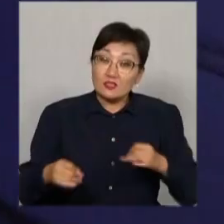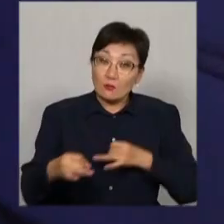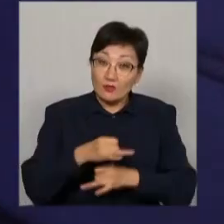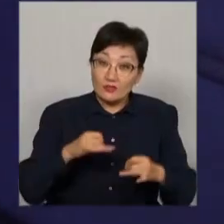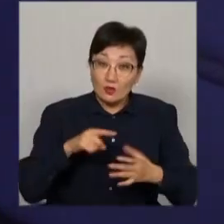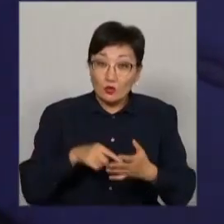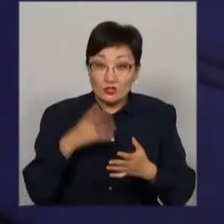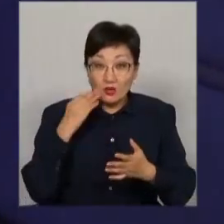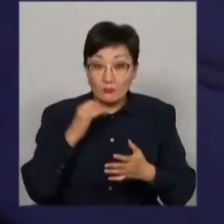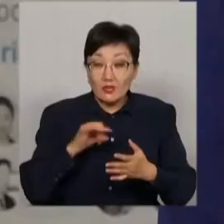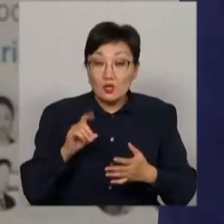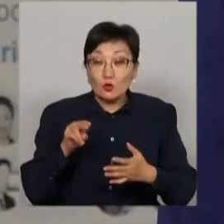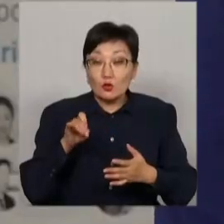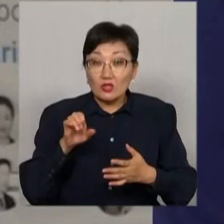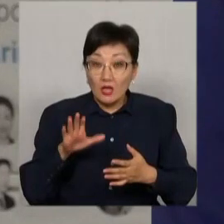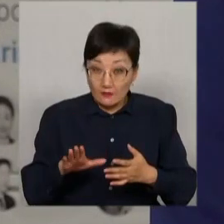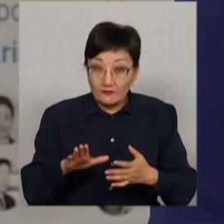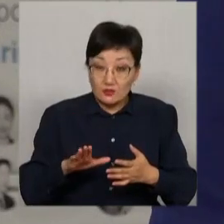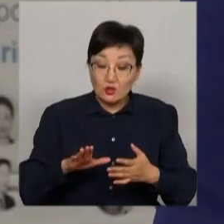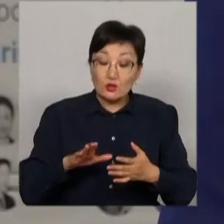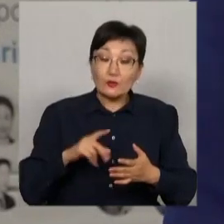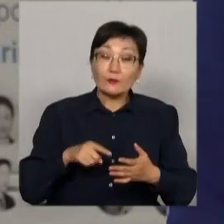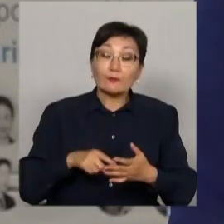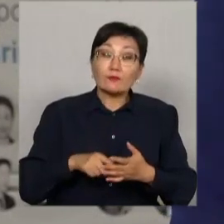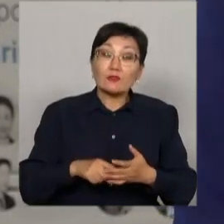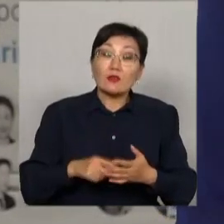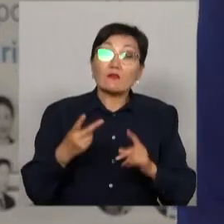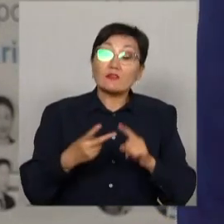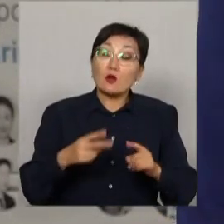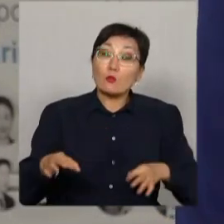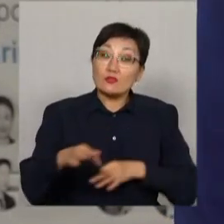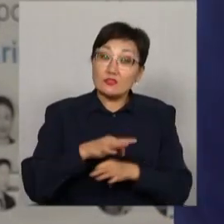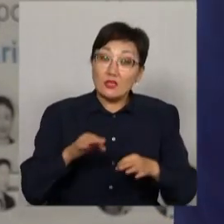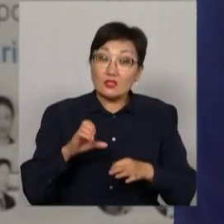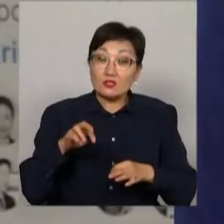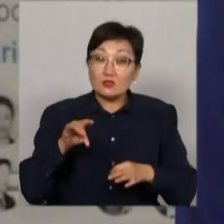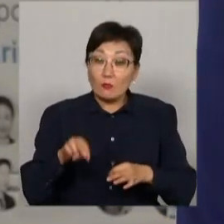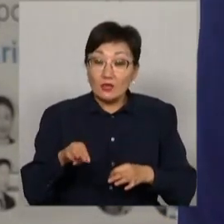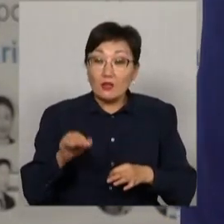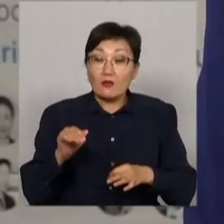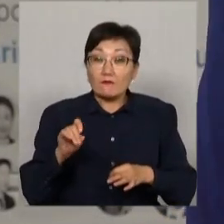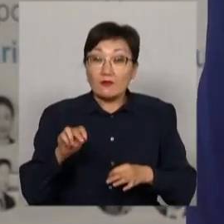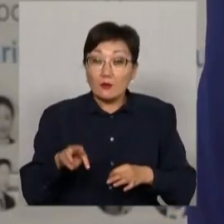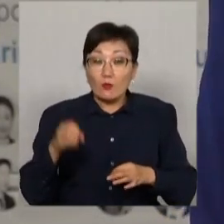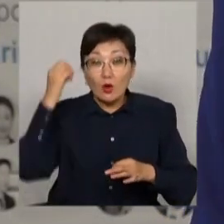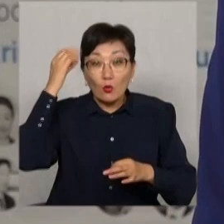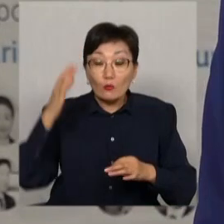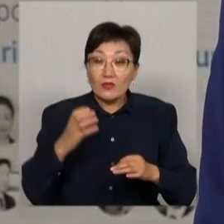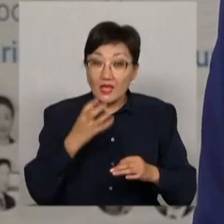городом Алмата и Кунаев, город Кунаев. Второй проект – это смарт-ферм, это умная теплица,